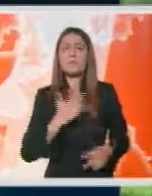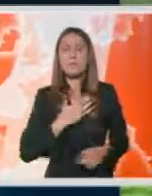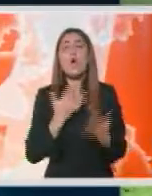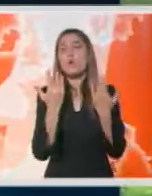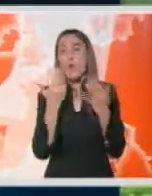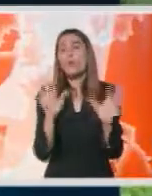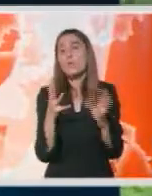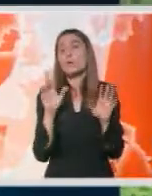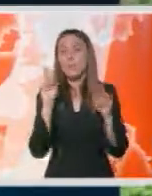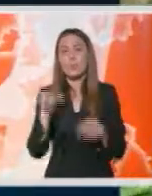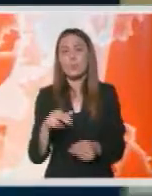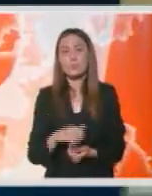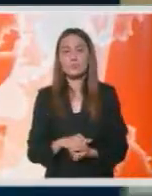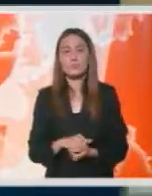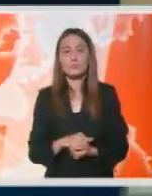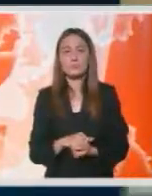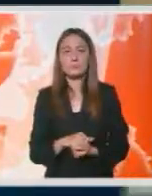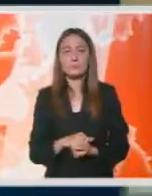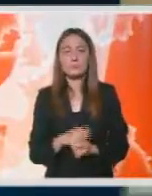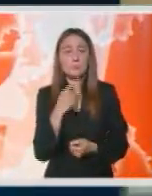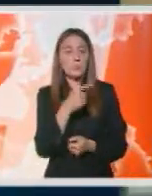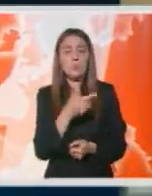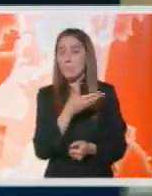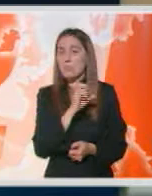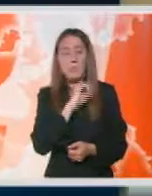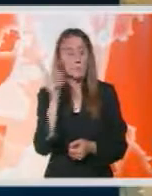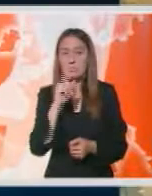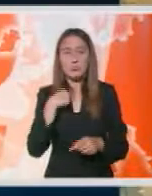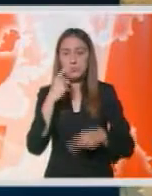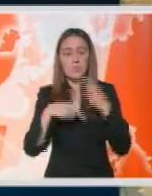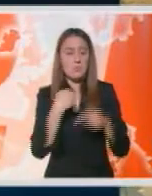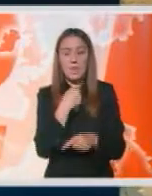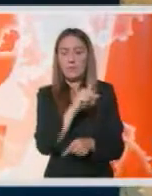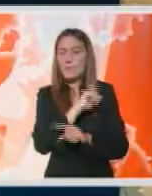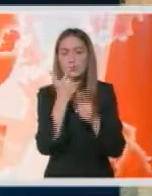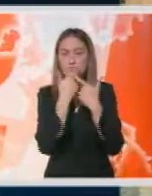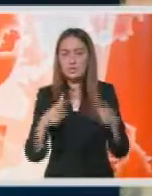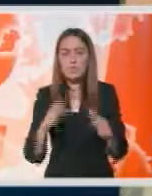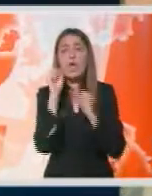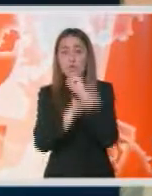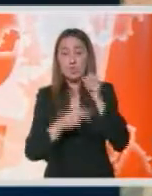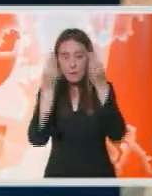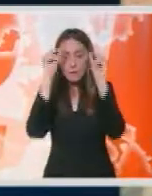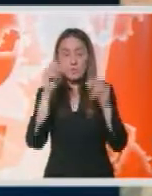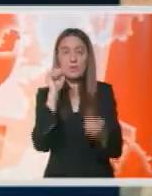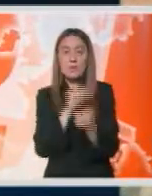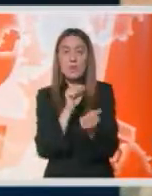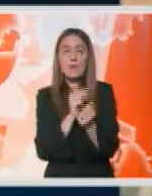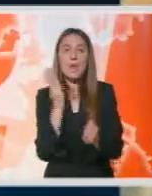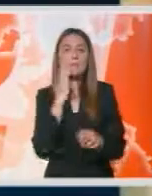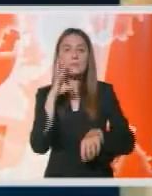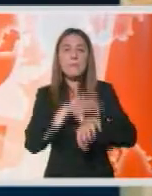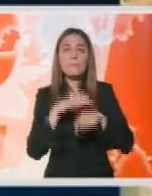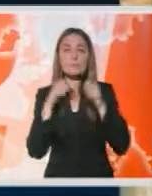koliko je normalno moguće. To me uopšte neće promeniti, neću to dozvoliti. Studija je objavljena u časopisu Američkog